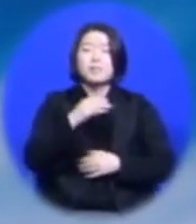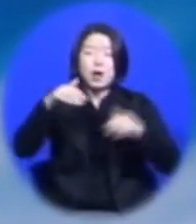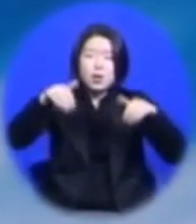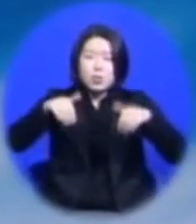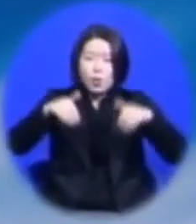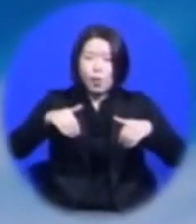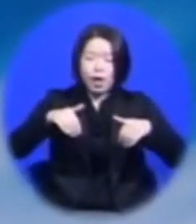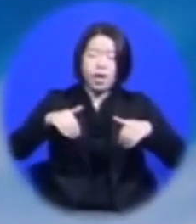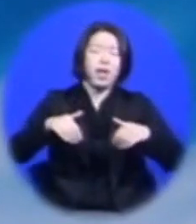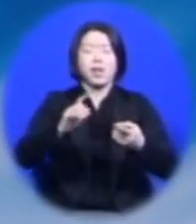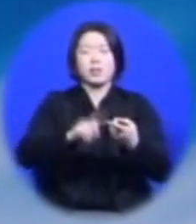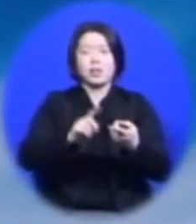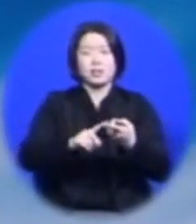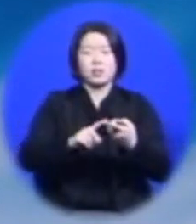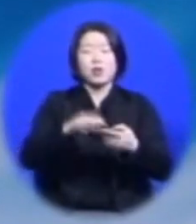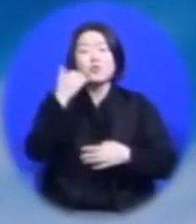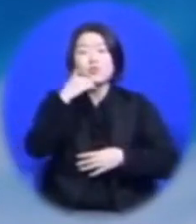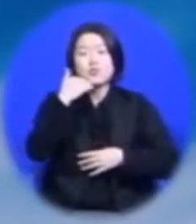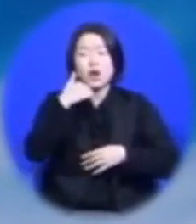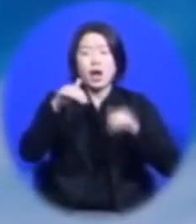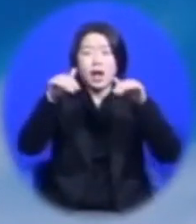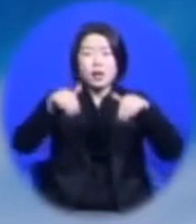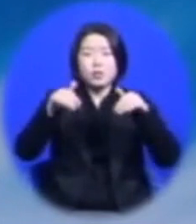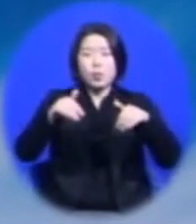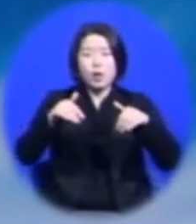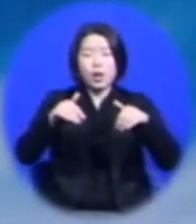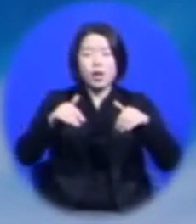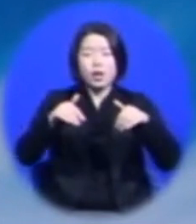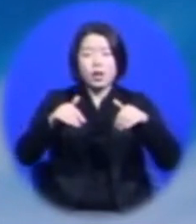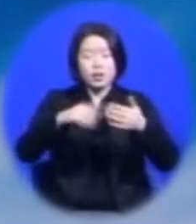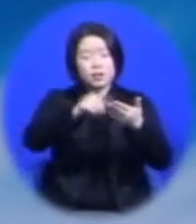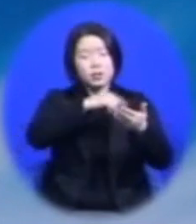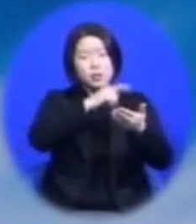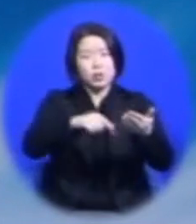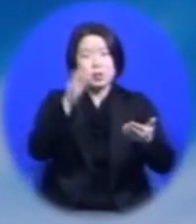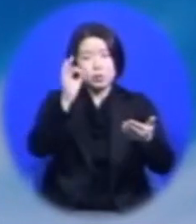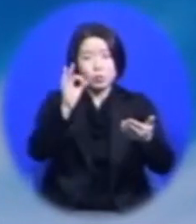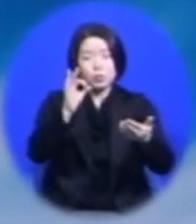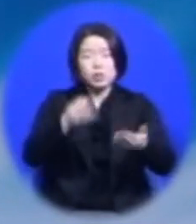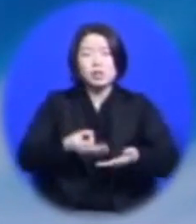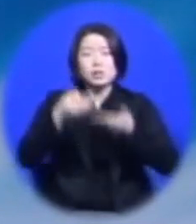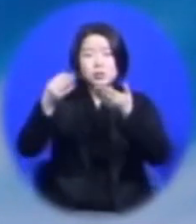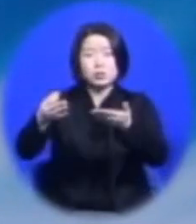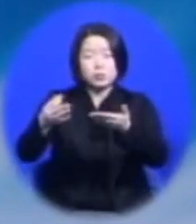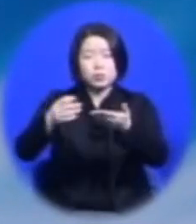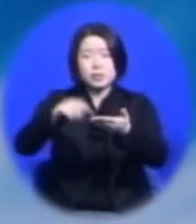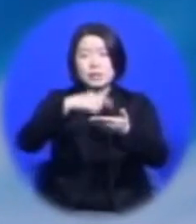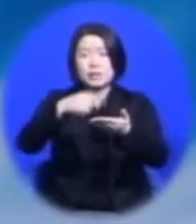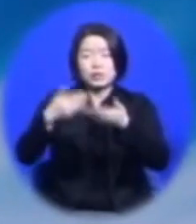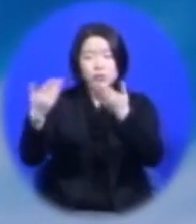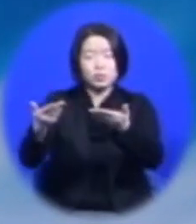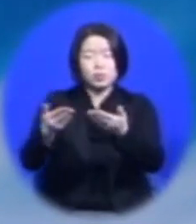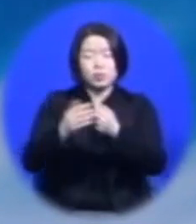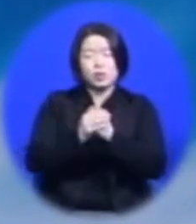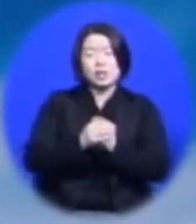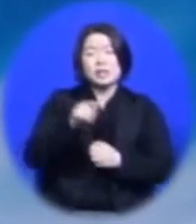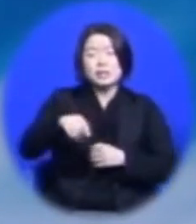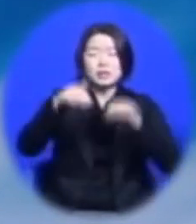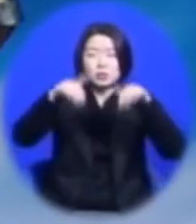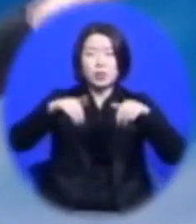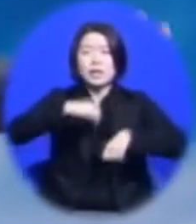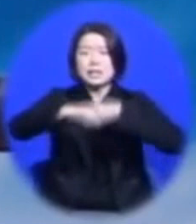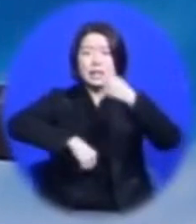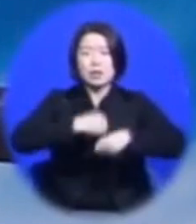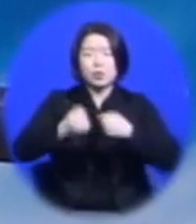들면 노예가 있는데 누군가가 노예가 지불해야 될 값을 대신 지불해 주고 그 노예를